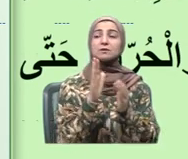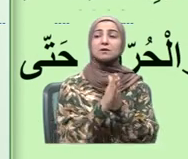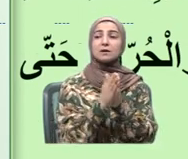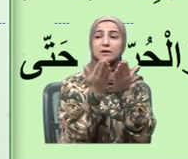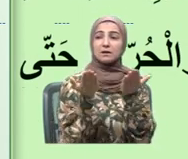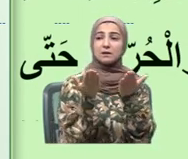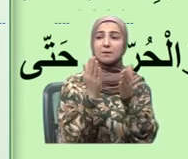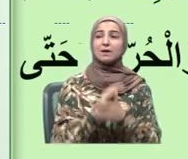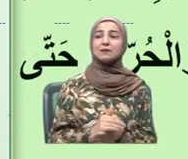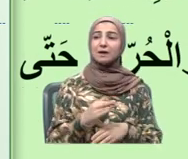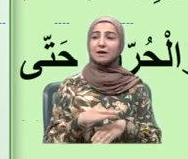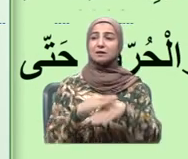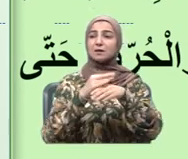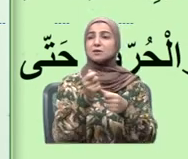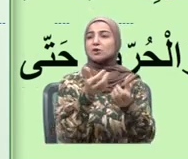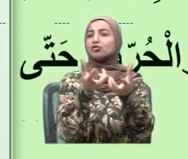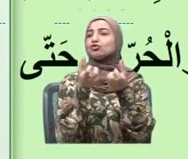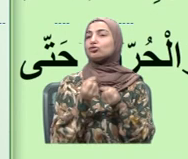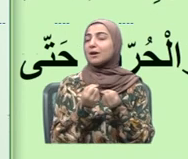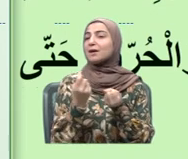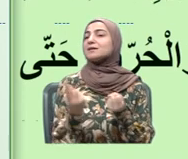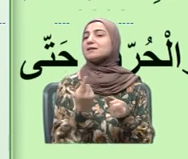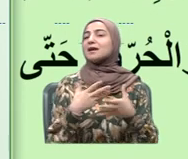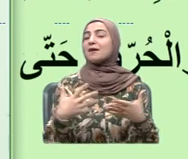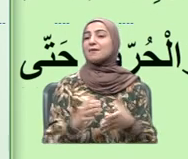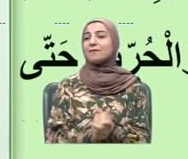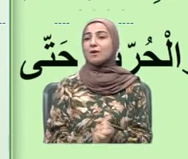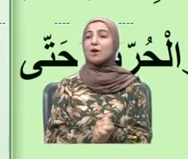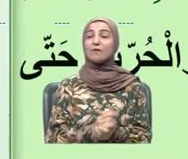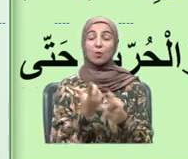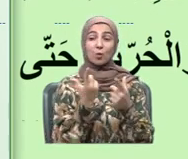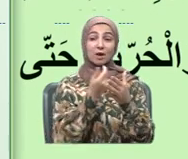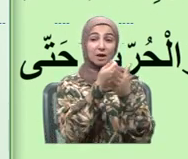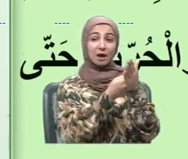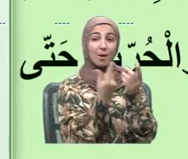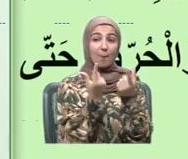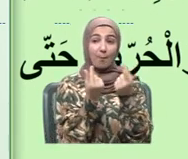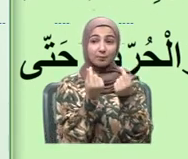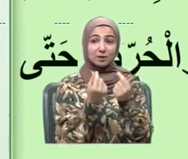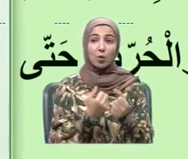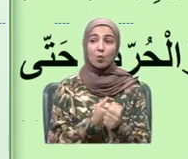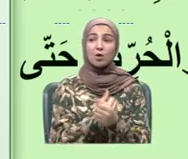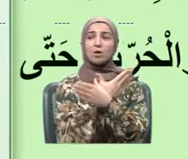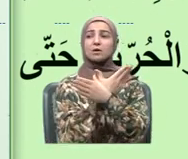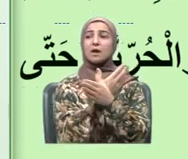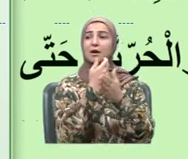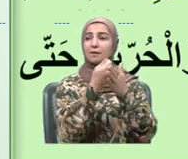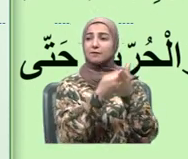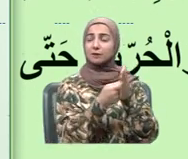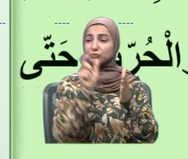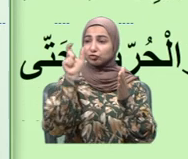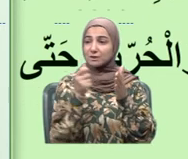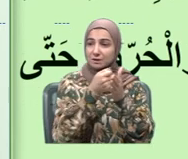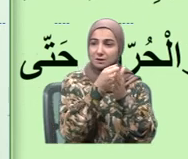حتى يتيسر اقتناؤه، كما وجب توافر الجودة والحرية حتى يبدع